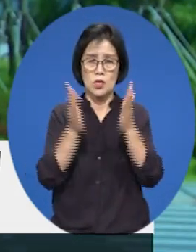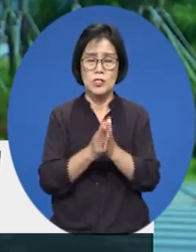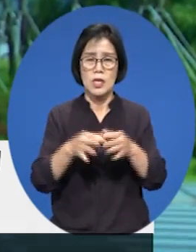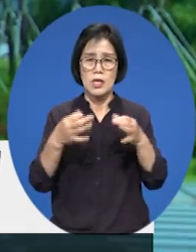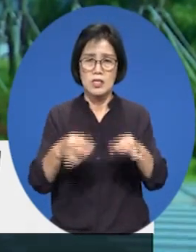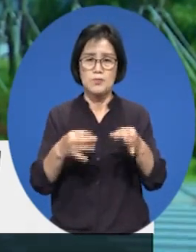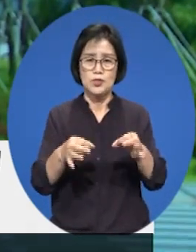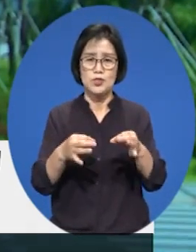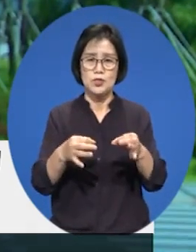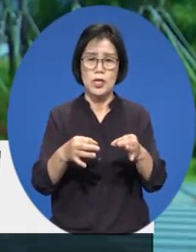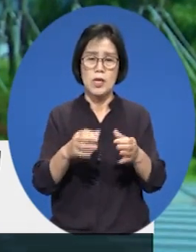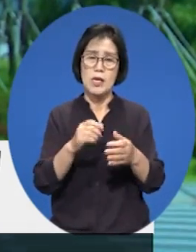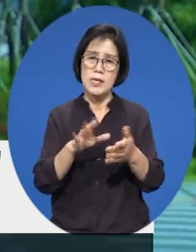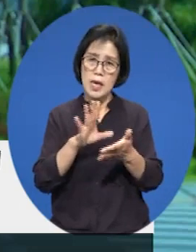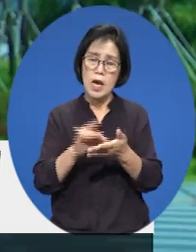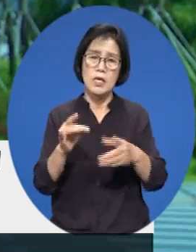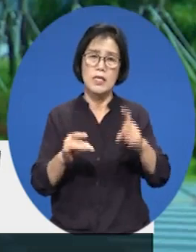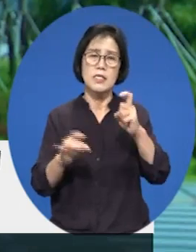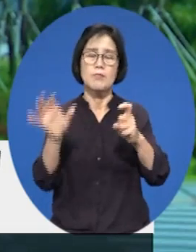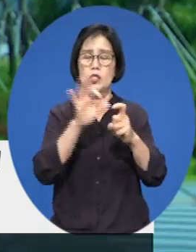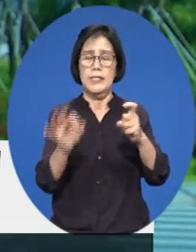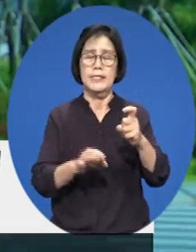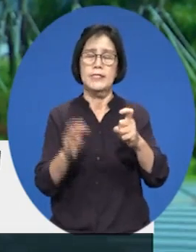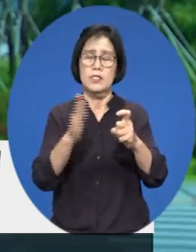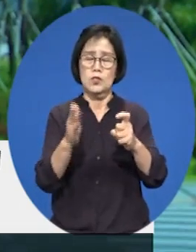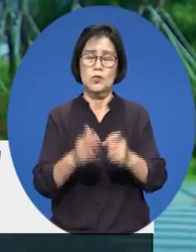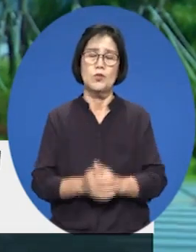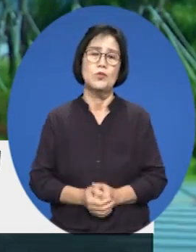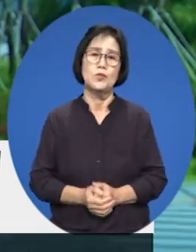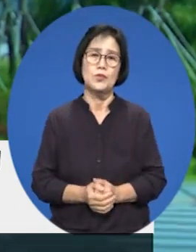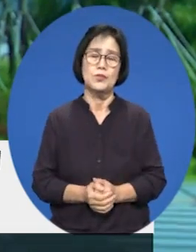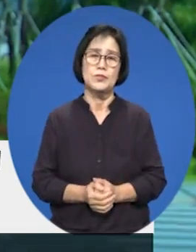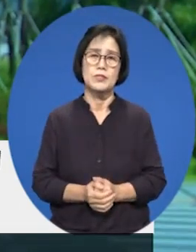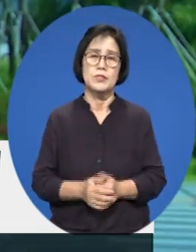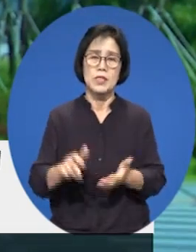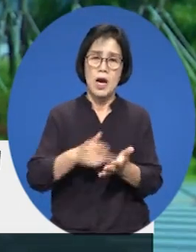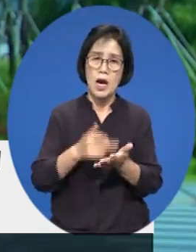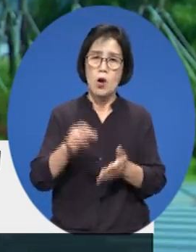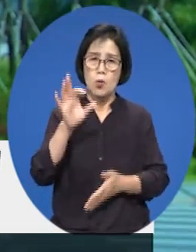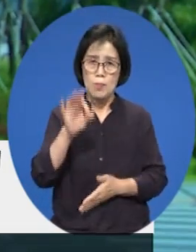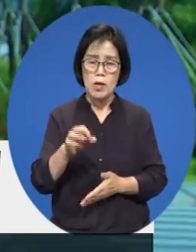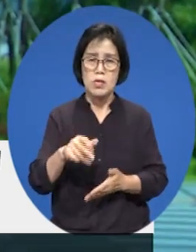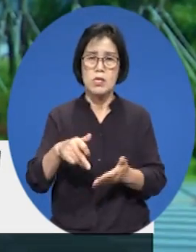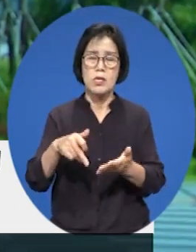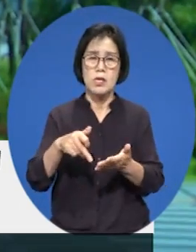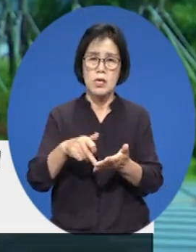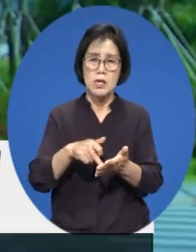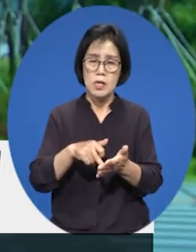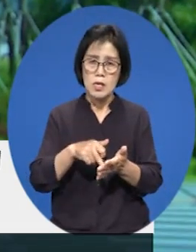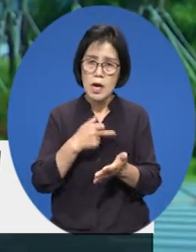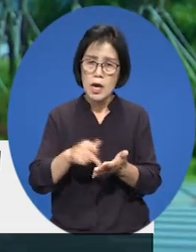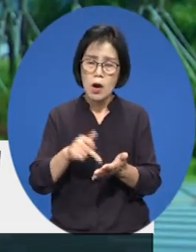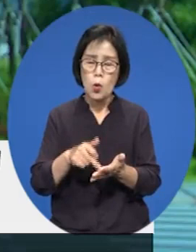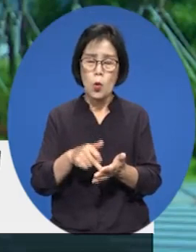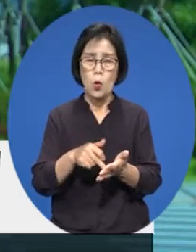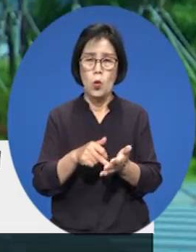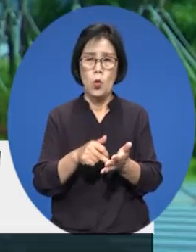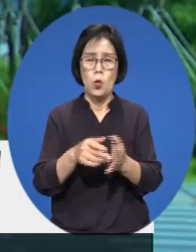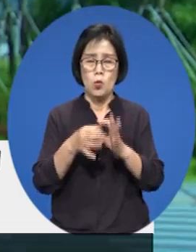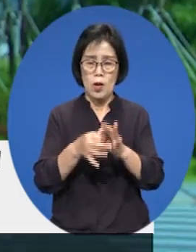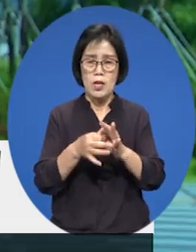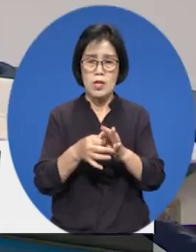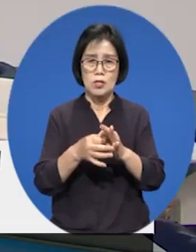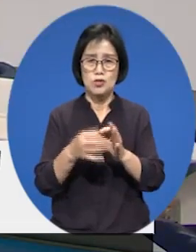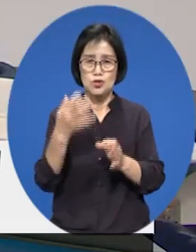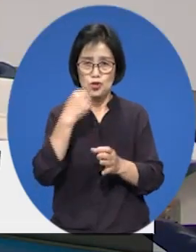지배 하 차지하는 분야 1 10% 내외 거든요 뭐 각하고 페이더 이 꼭 가 카모 베리드 있지만 결론은 카카오의 수입